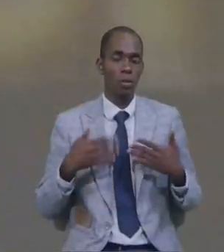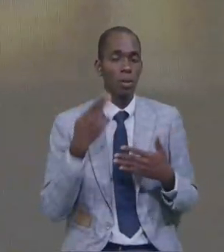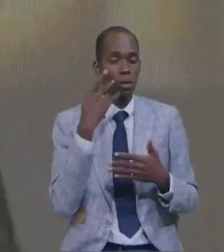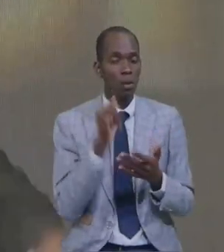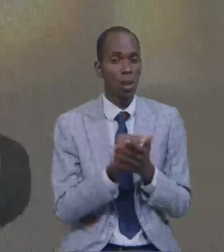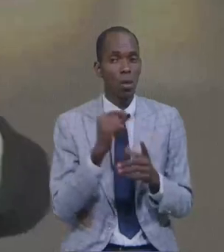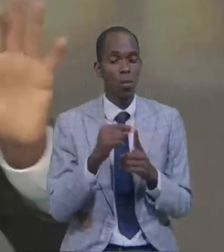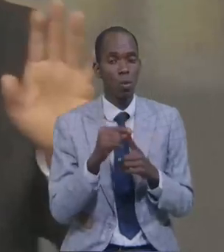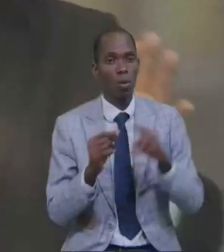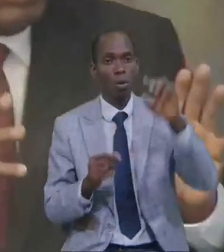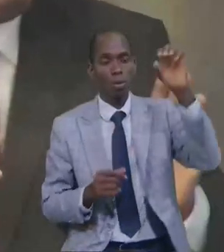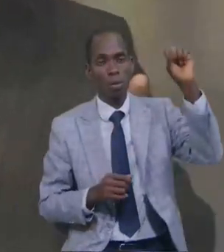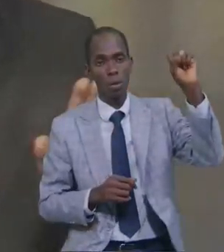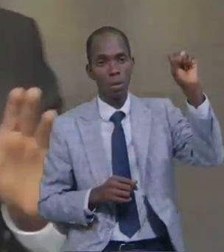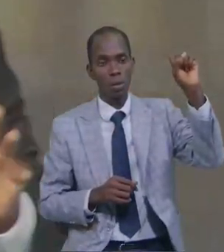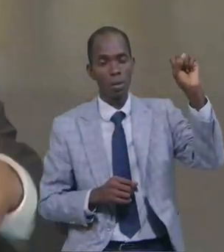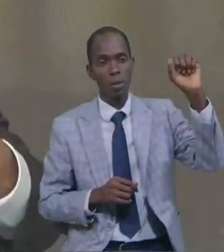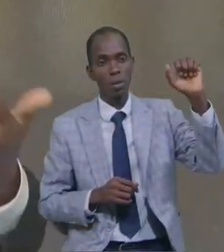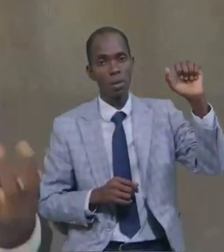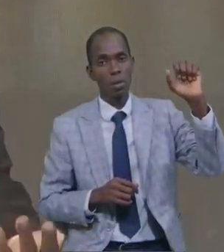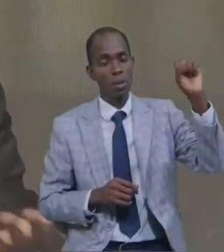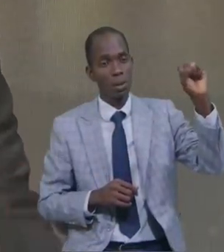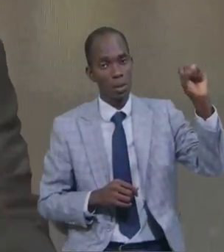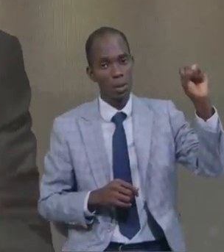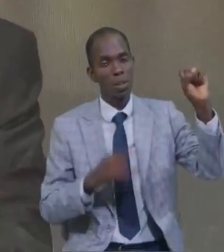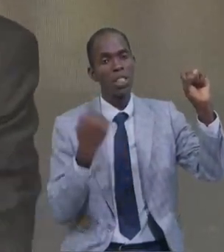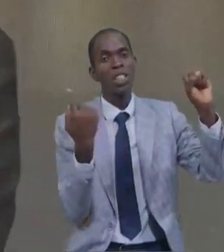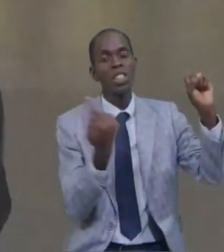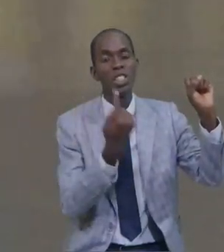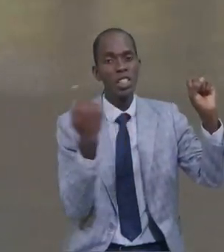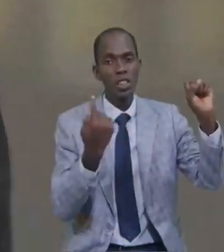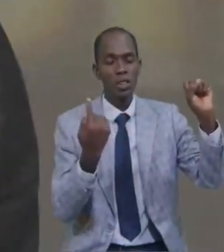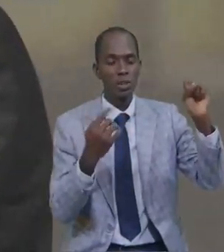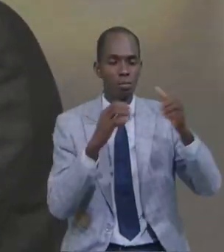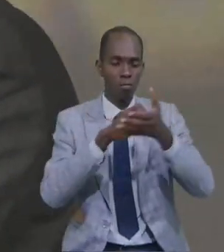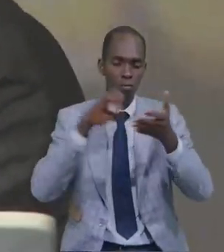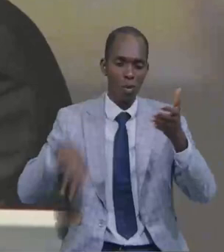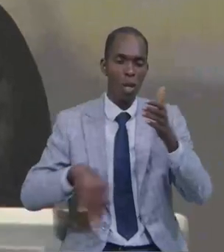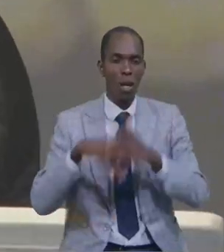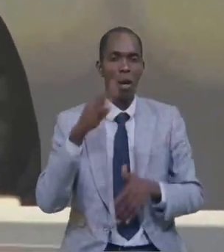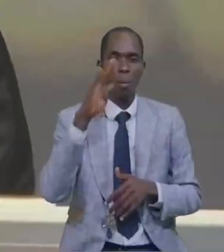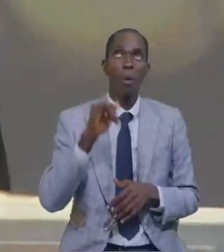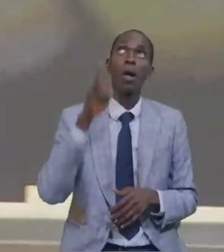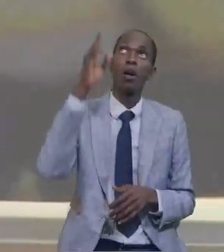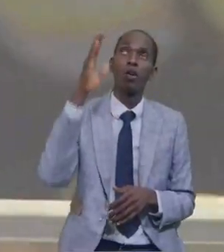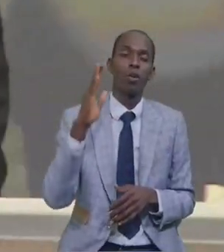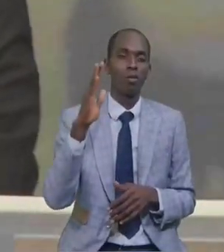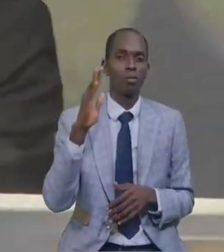péché effacé par le Seigneur. Quand tu es sauvé, le sang c'est que Dieu